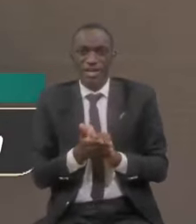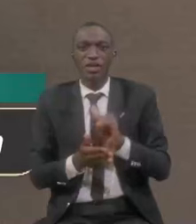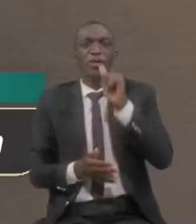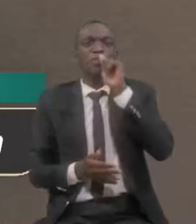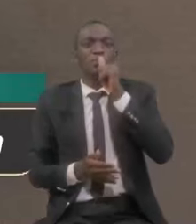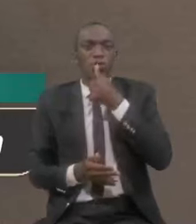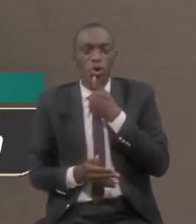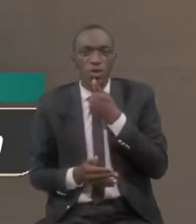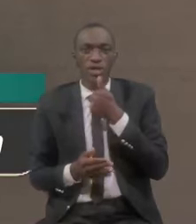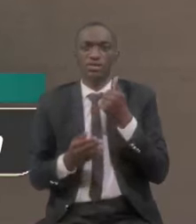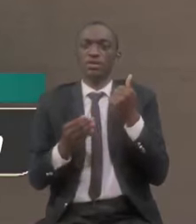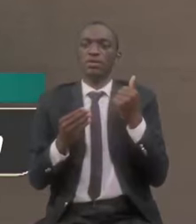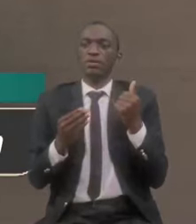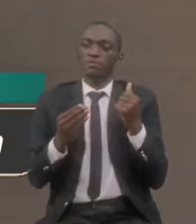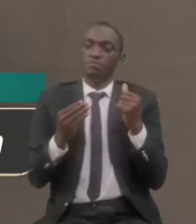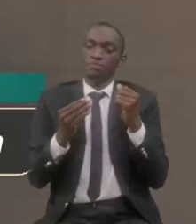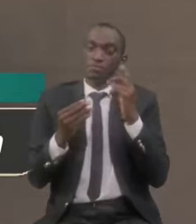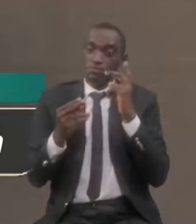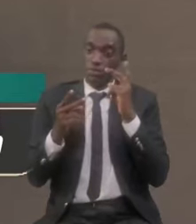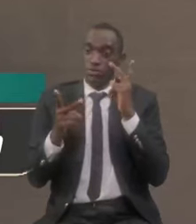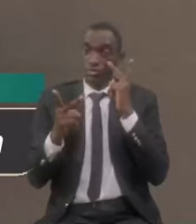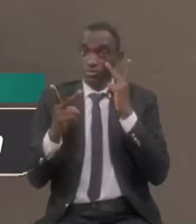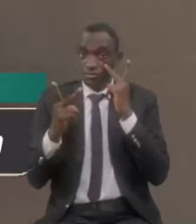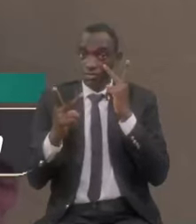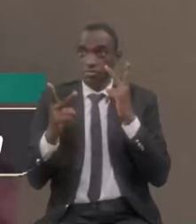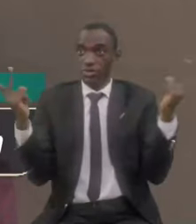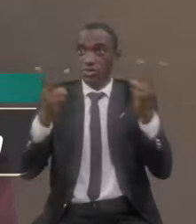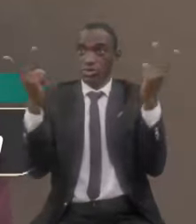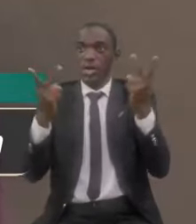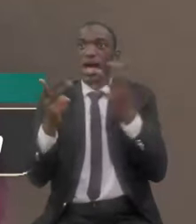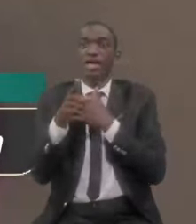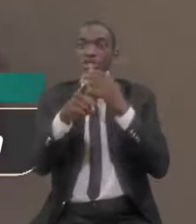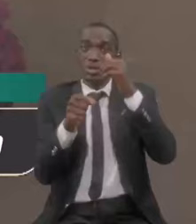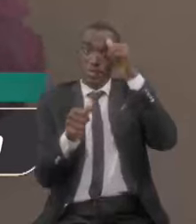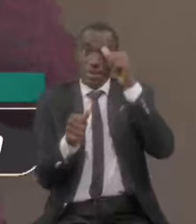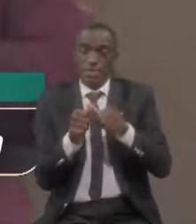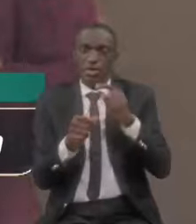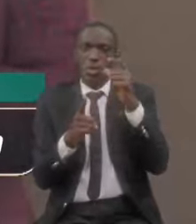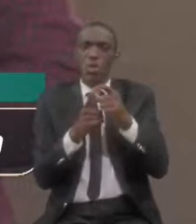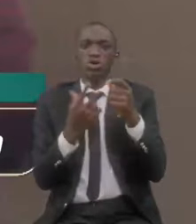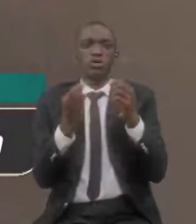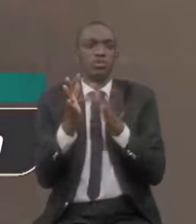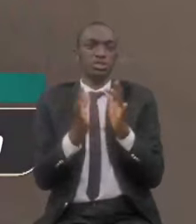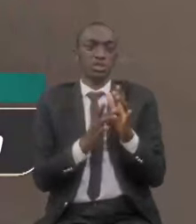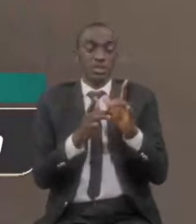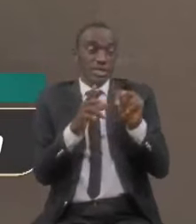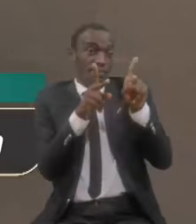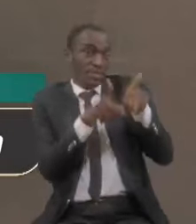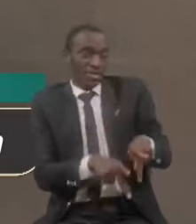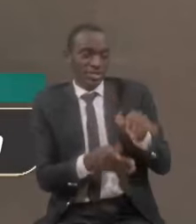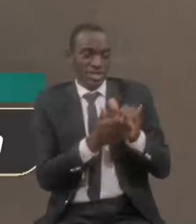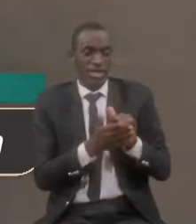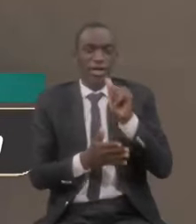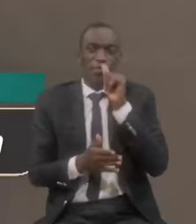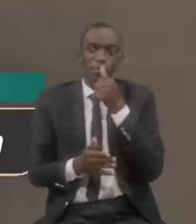cette nature endurante. Et tu te rappelles les paroles de Jésus. Celui qui persévérera jusqu'à la fin sera